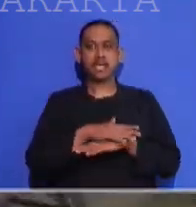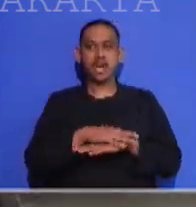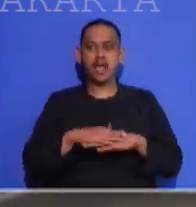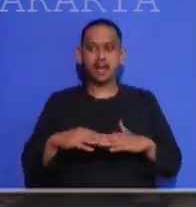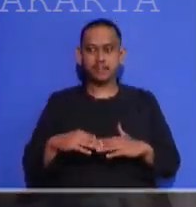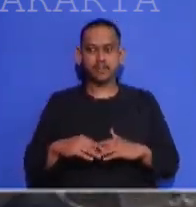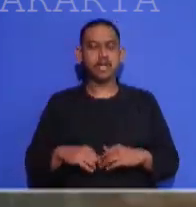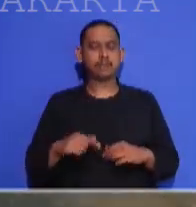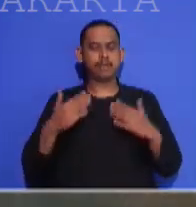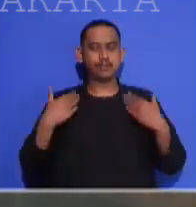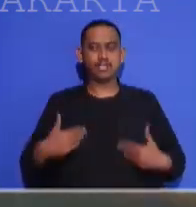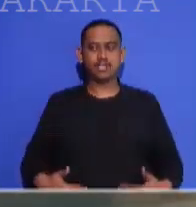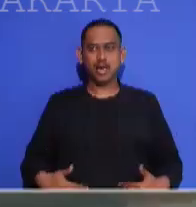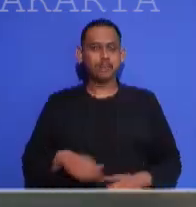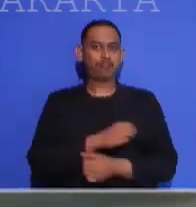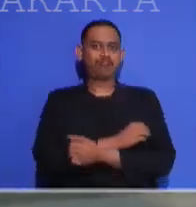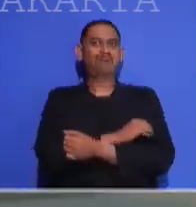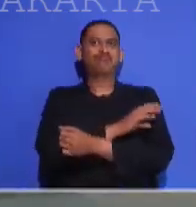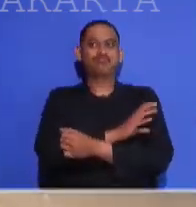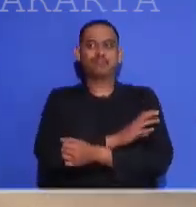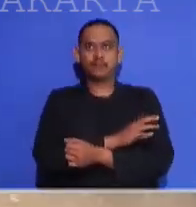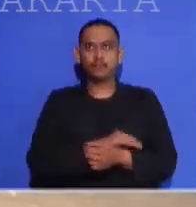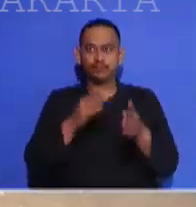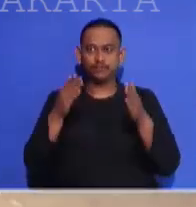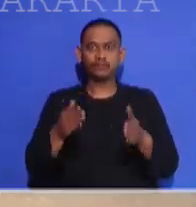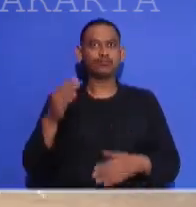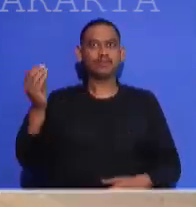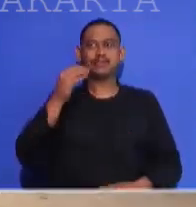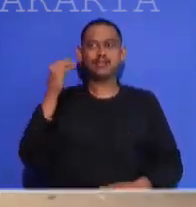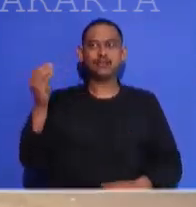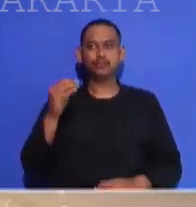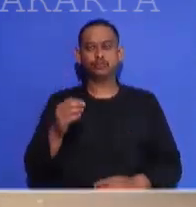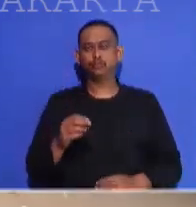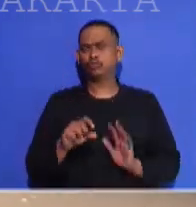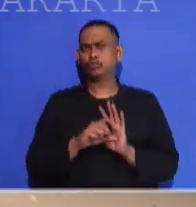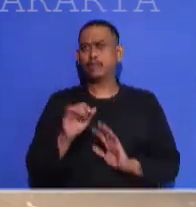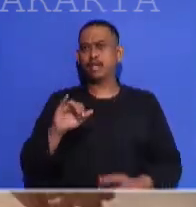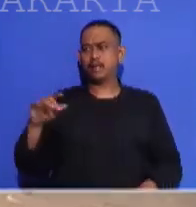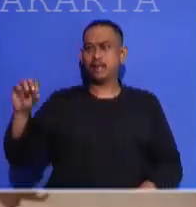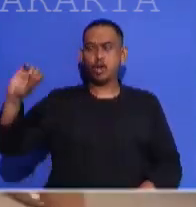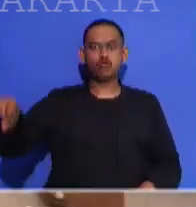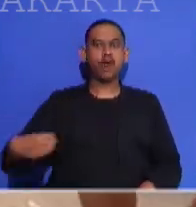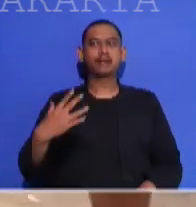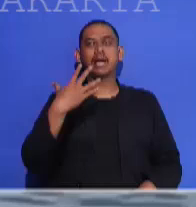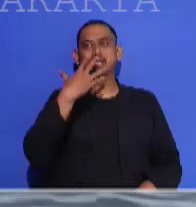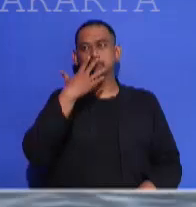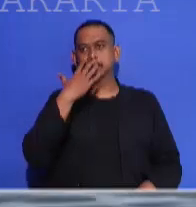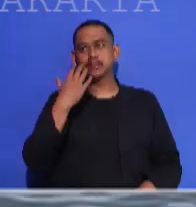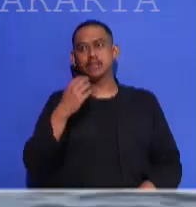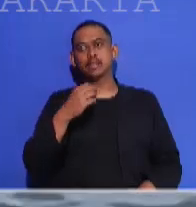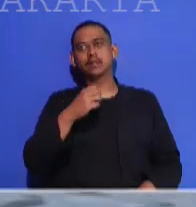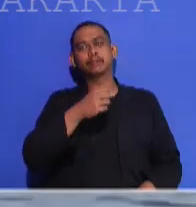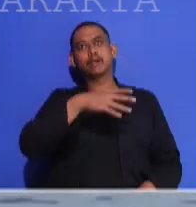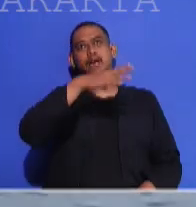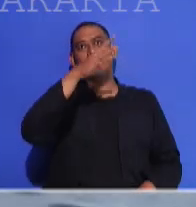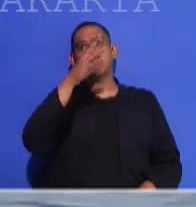daya manusianya dari sektor pariwisata misalnya Banyuwangi yang dikenal sebagai the sunrise of Java berhasil mengubah